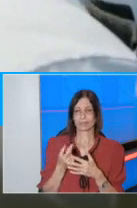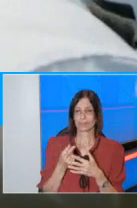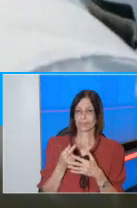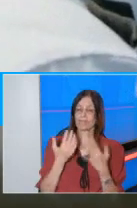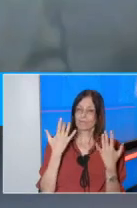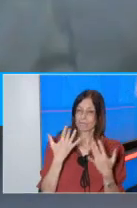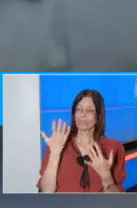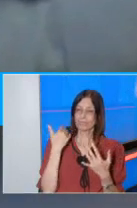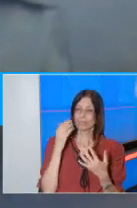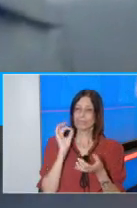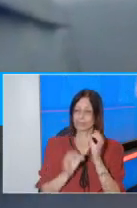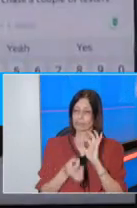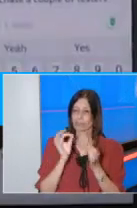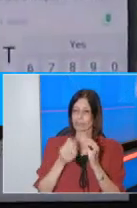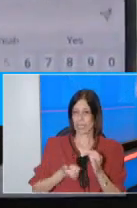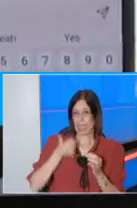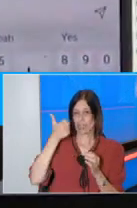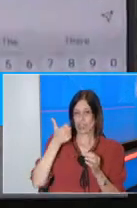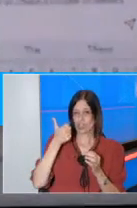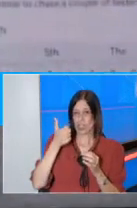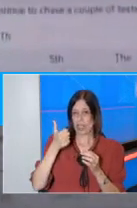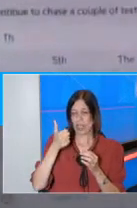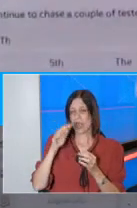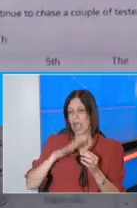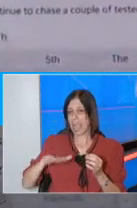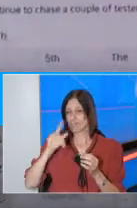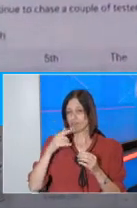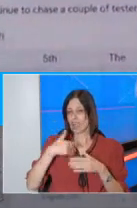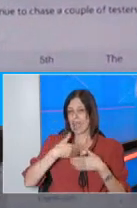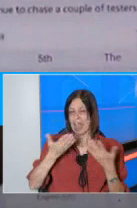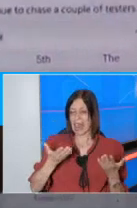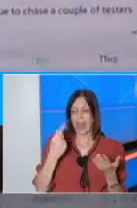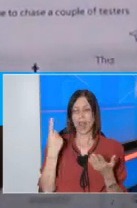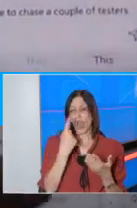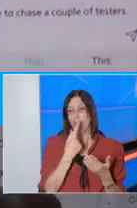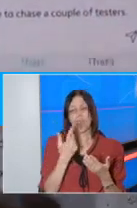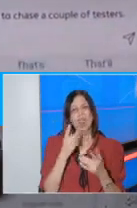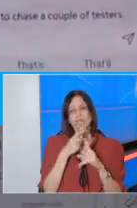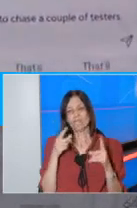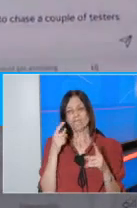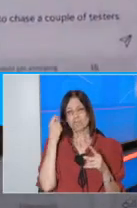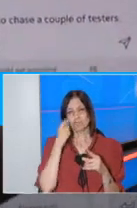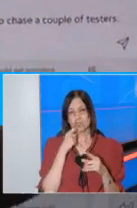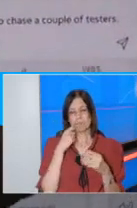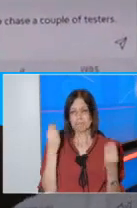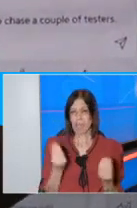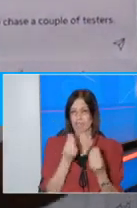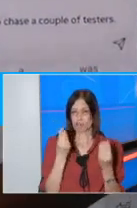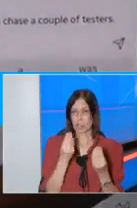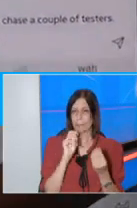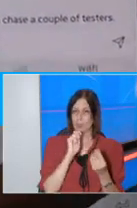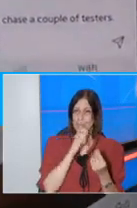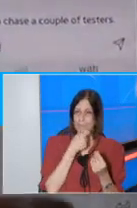וכאשר הועמדו לדין ראשי הרשת ההיא, שחילקה לכל מיני פושעים או מכרה לכל מיני פושעים מכשירים